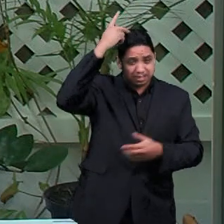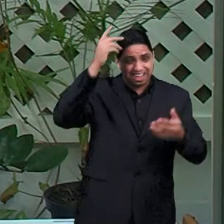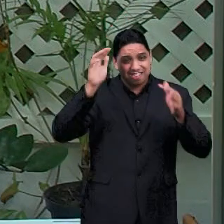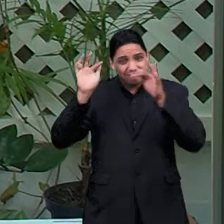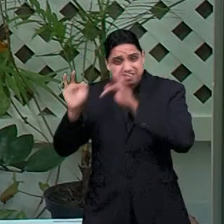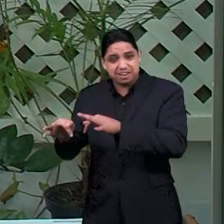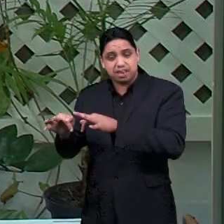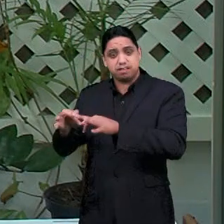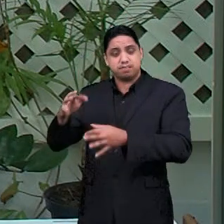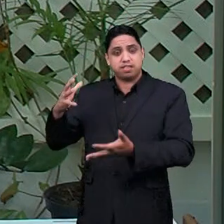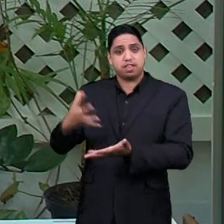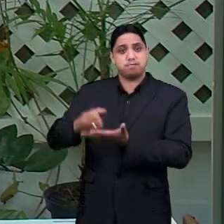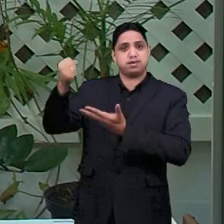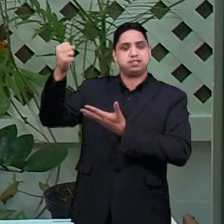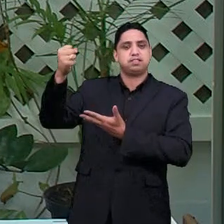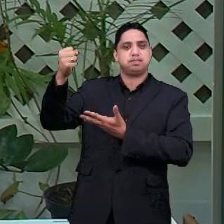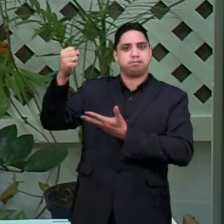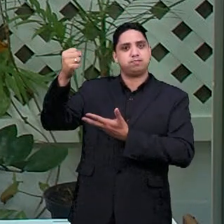Donc,